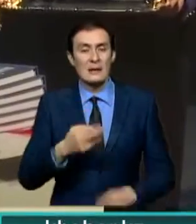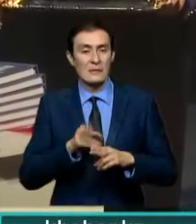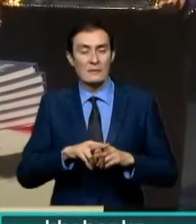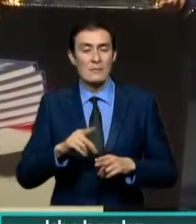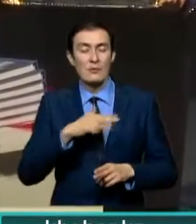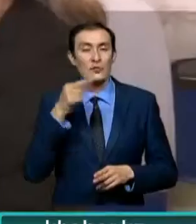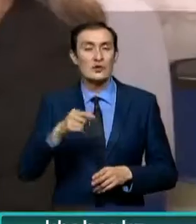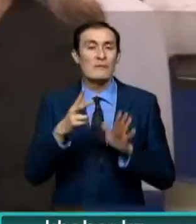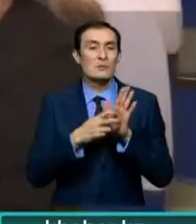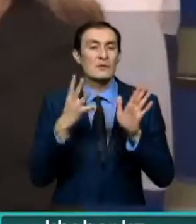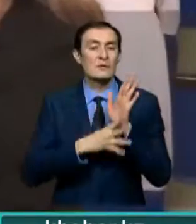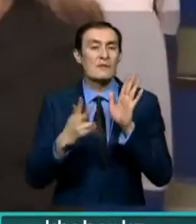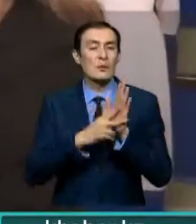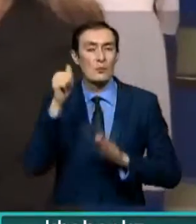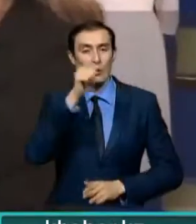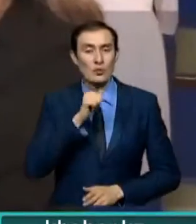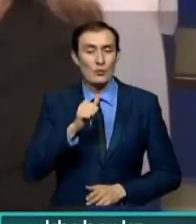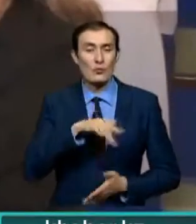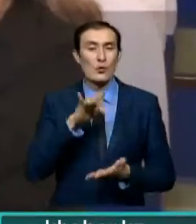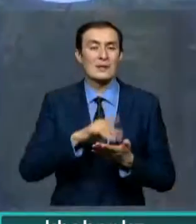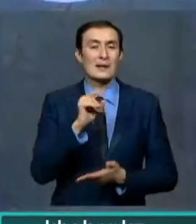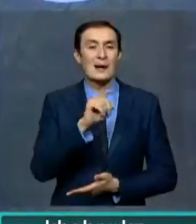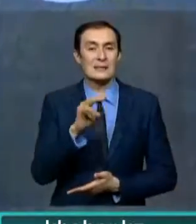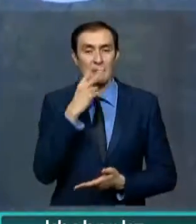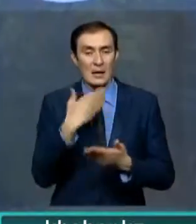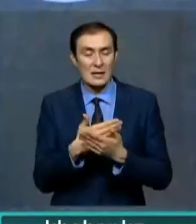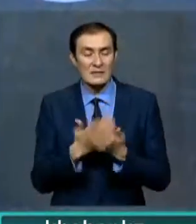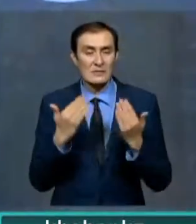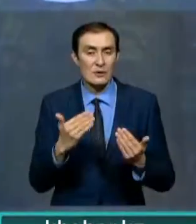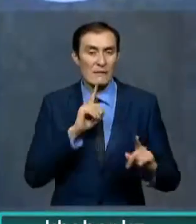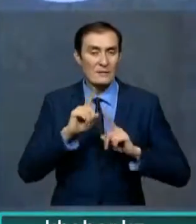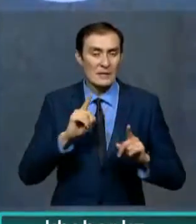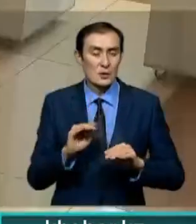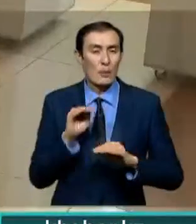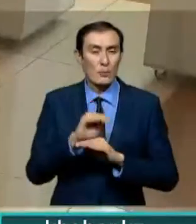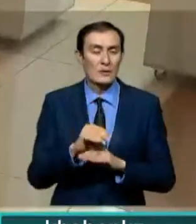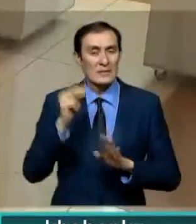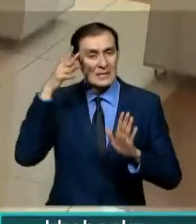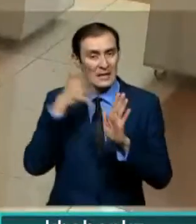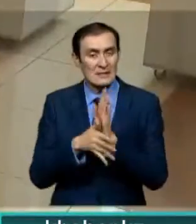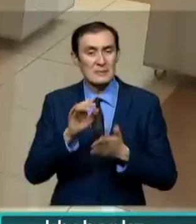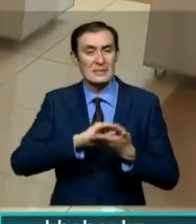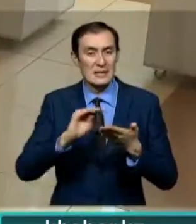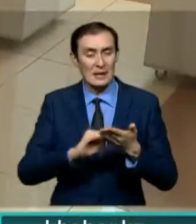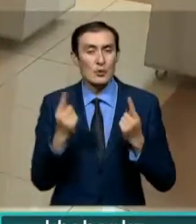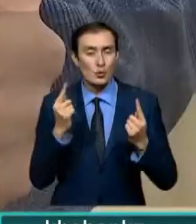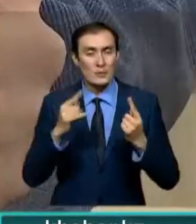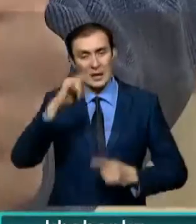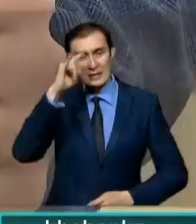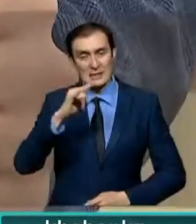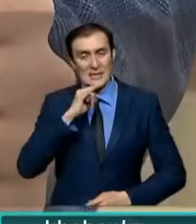появился еще в 1898 году в казани очередной представленный сегодня в ходе конференции дополнен исследовательскими статьями ведущих отечественных